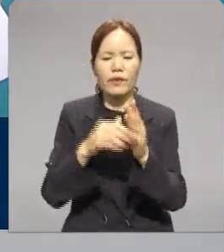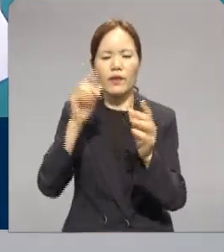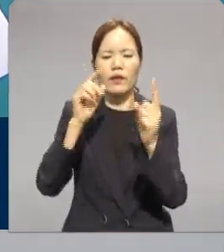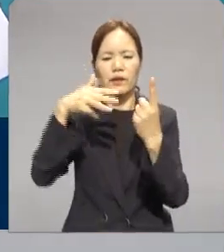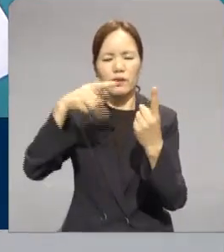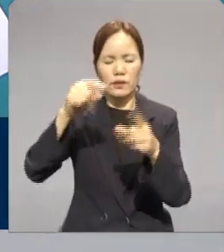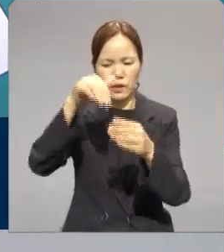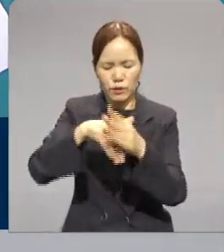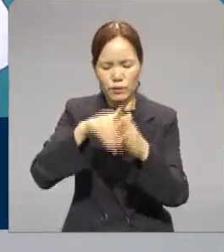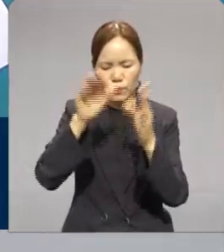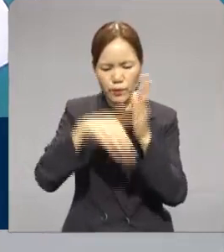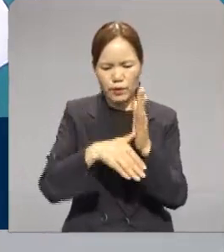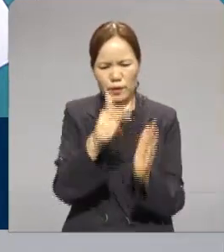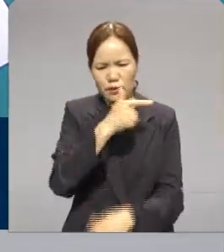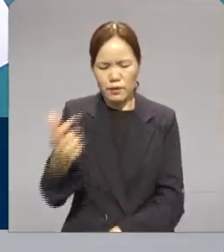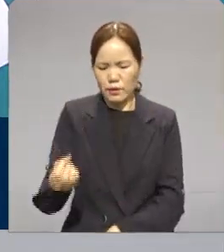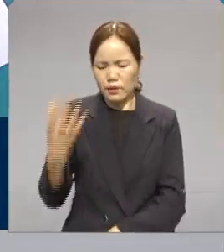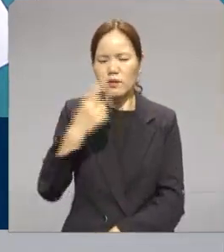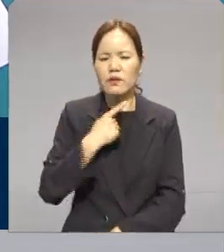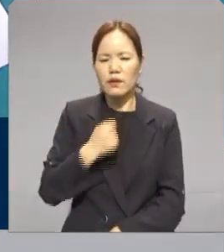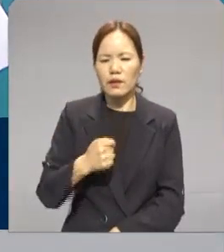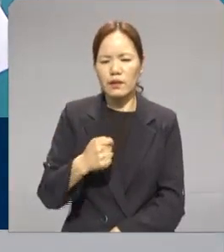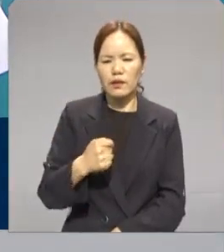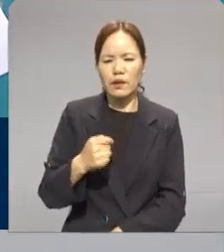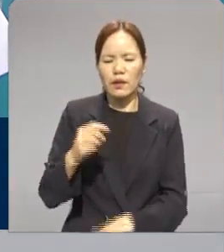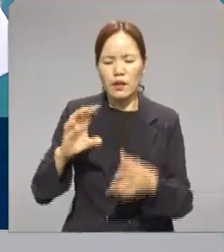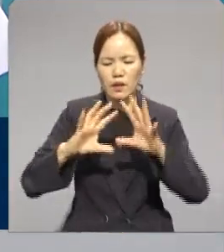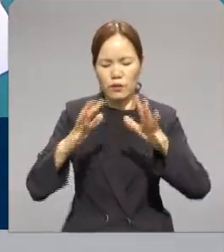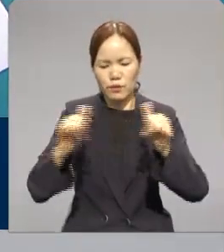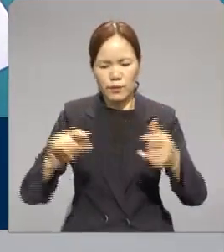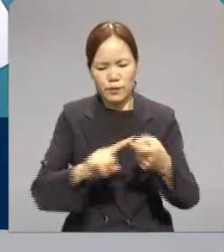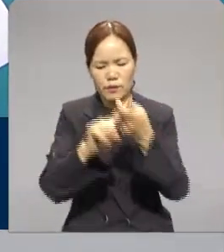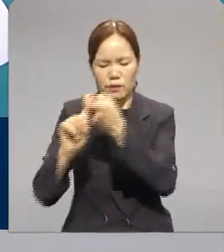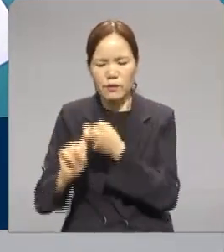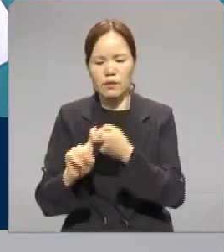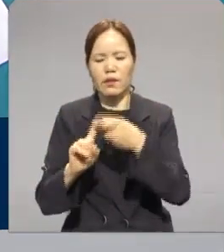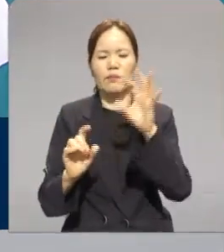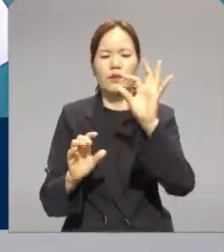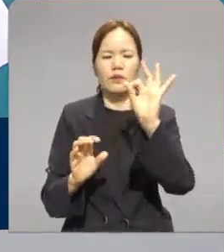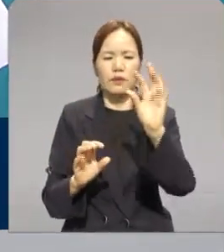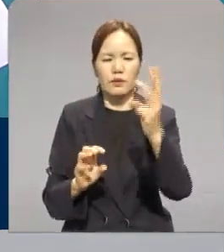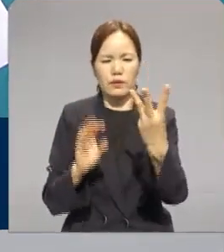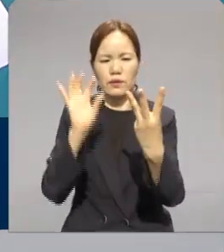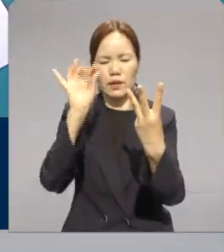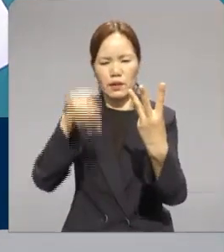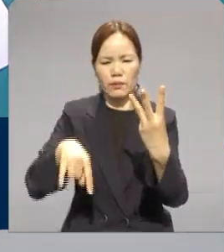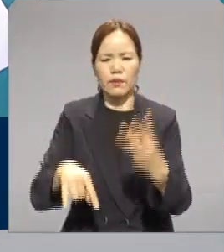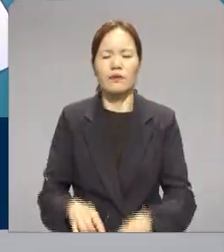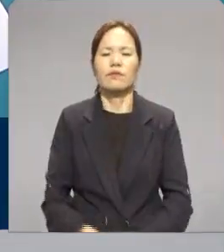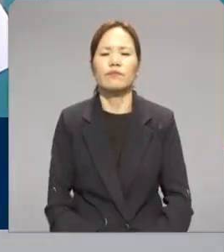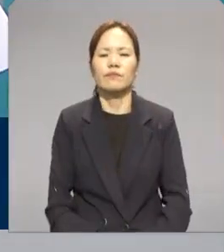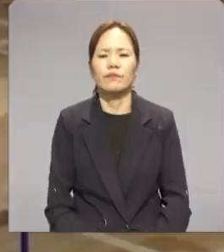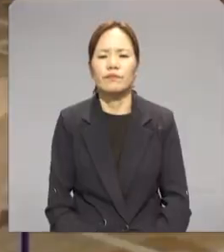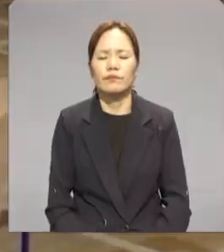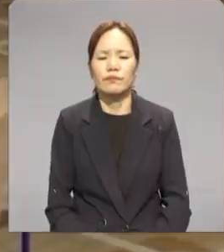투표에서 압승했던 강경 우파 정당 국민연합은 3위로 밀려났습니다. 이윤택 기자입니다.